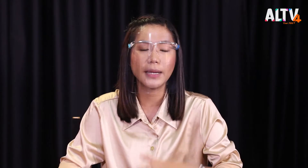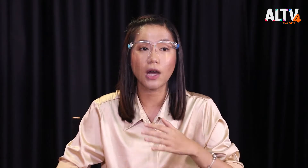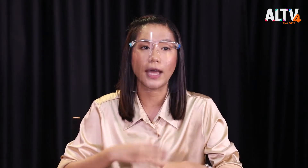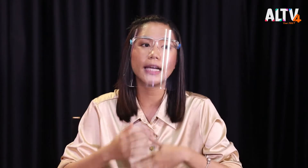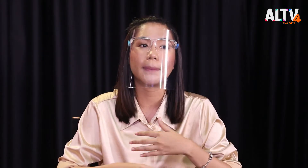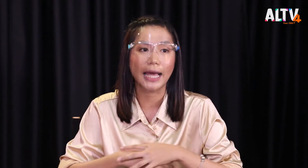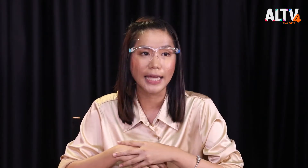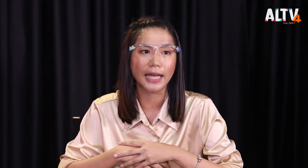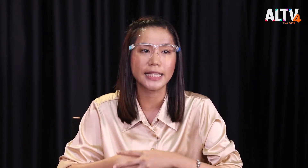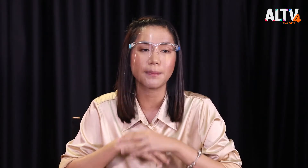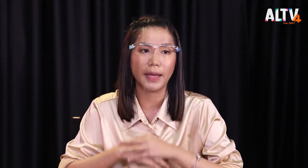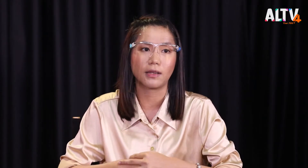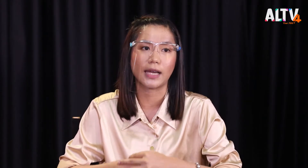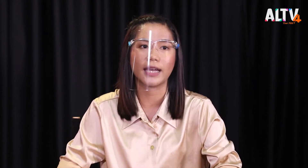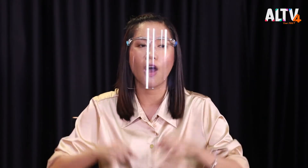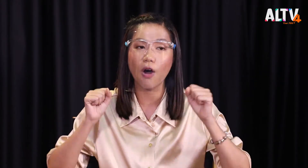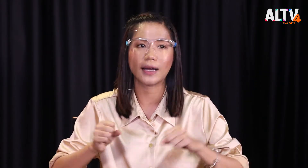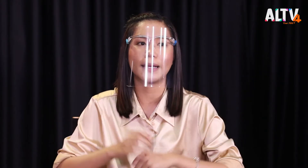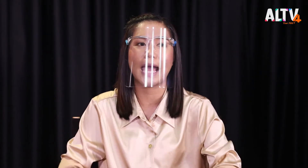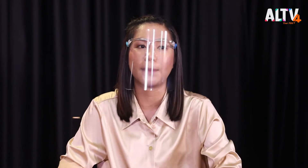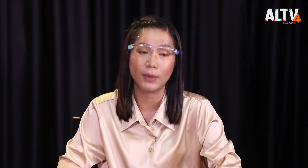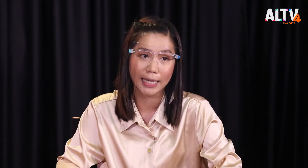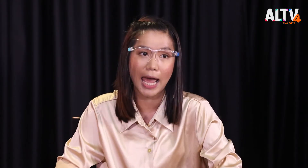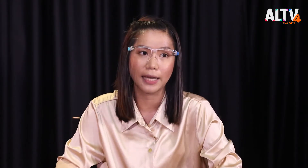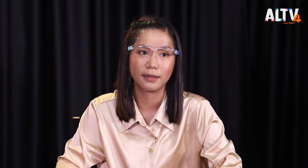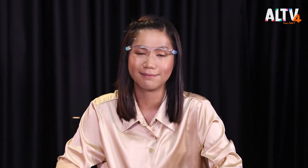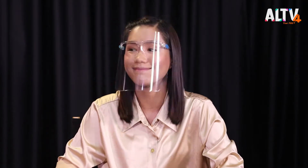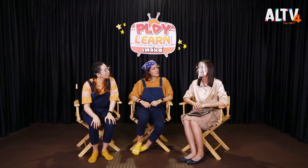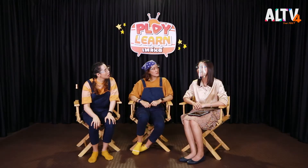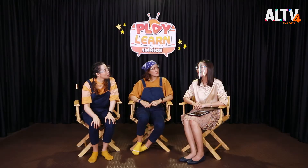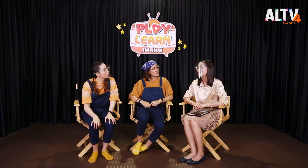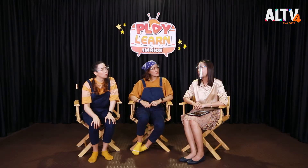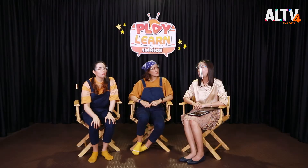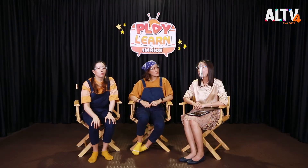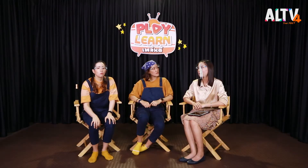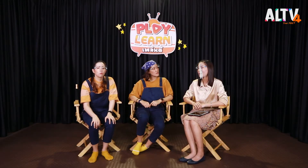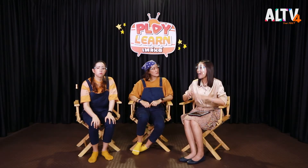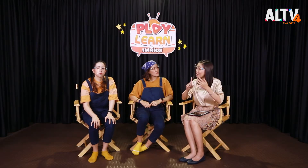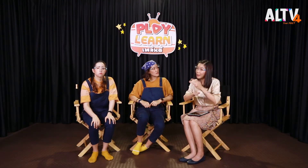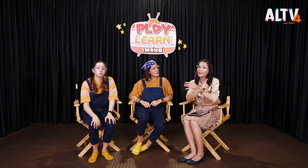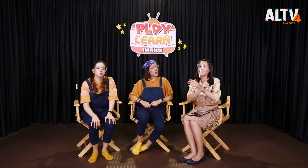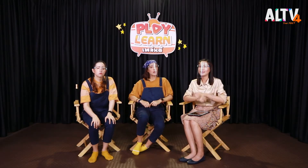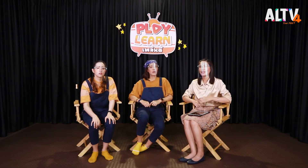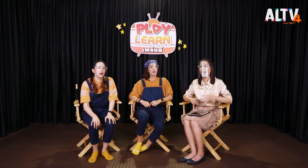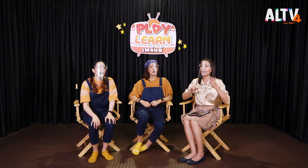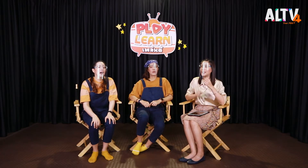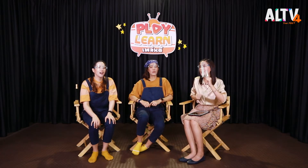ๆเพื่อก่อให้เกิดพลังงานที่จำเป็นต่อการออกกำลังกายเป็นเวลานานอย่างเช่นแอโรบิกการเดินจ็อก